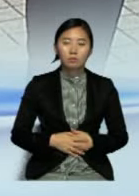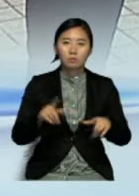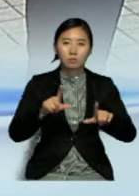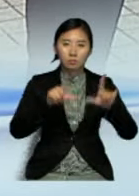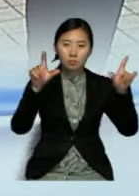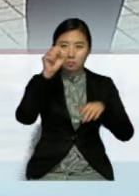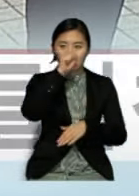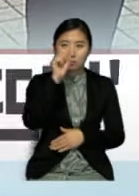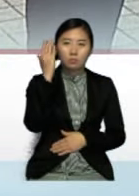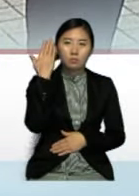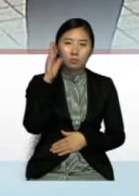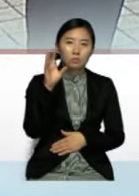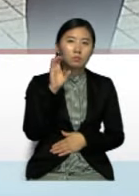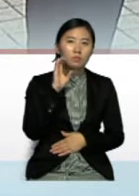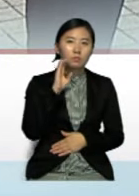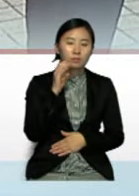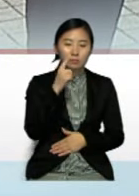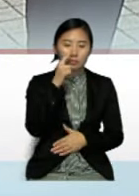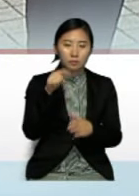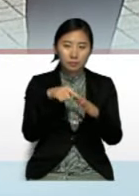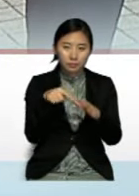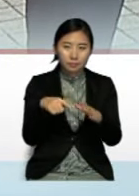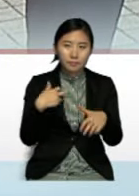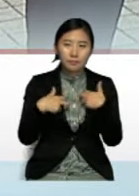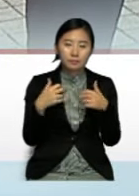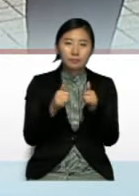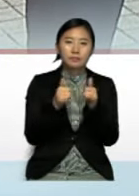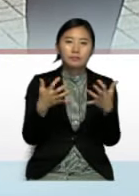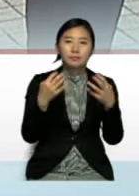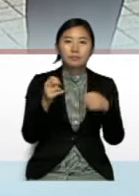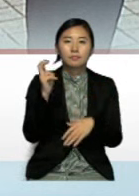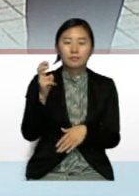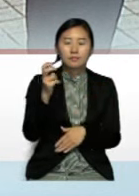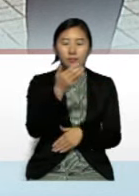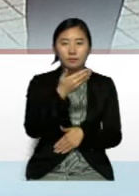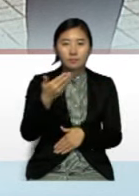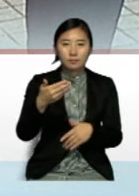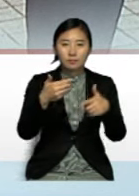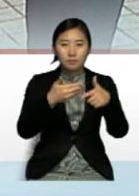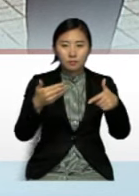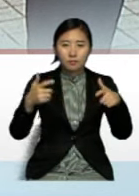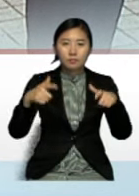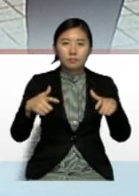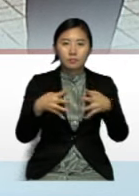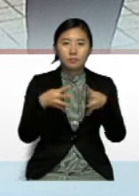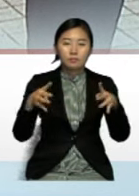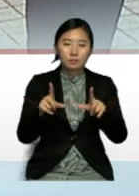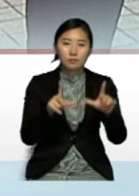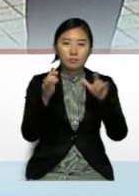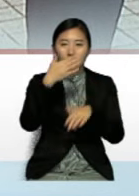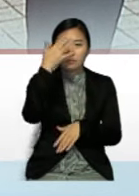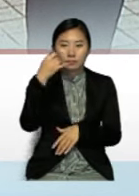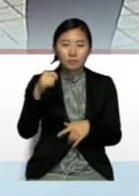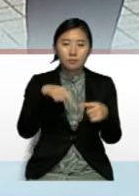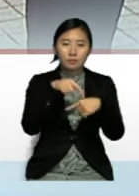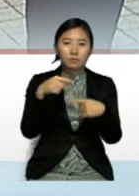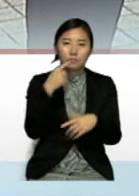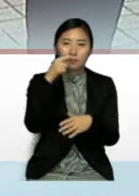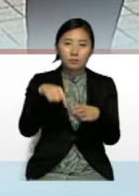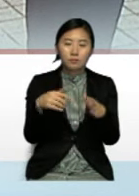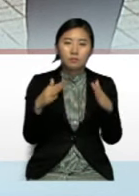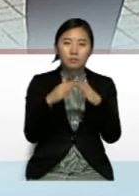날씨 좋은 요즘 카페에서 차 한잔 즐기는 분들 많이 계시죠? 금천구에는 아파트 단지에 할머니들이 운영하는 찻집이